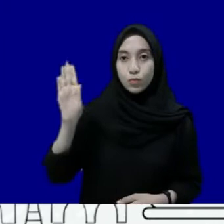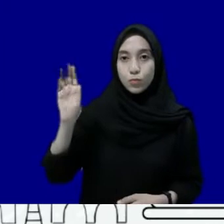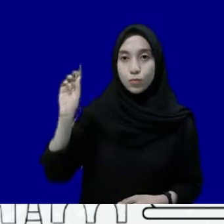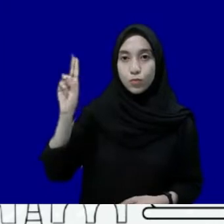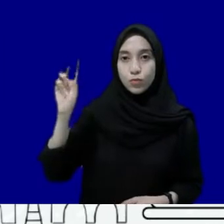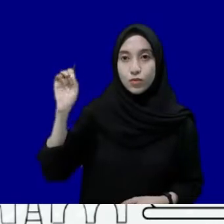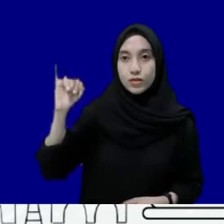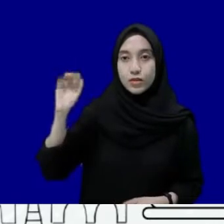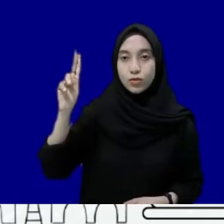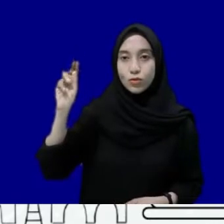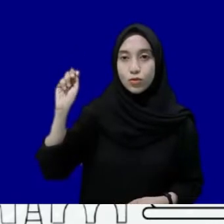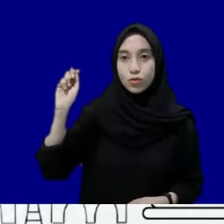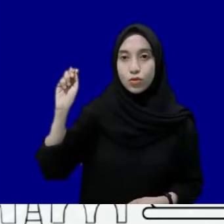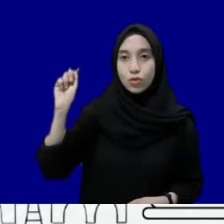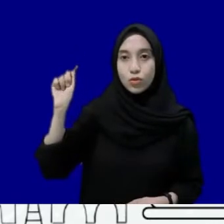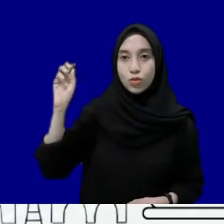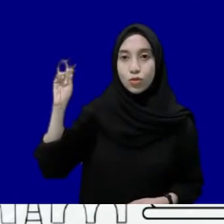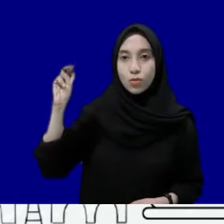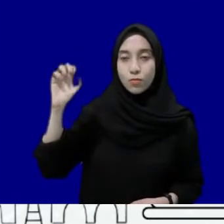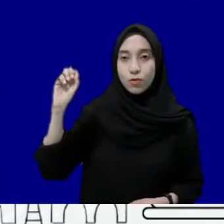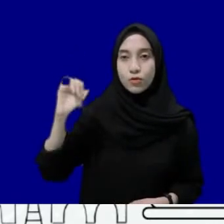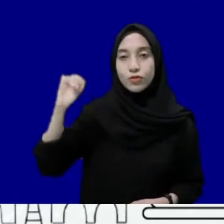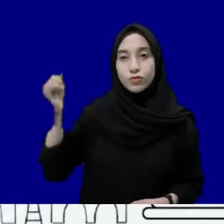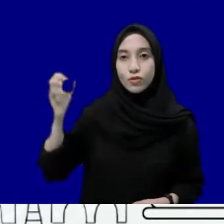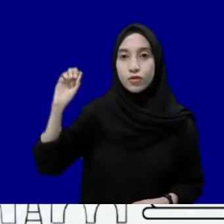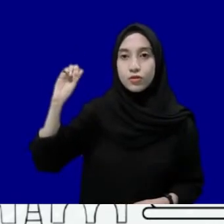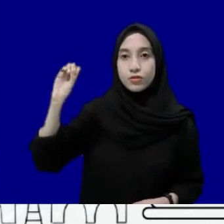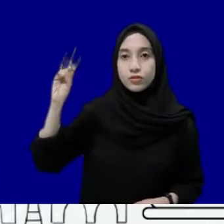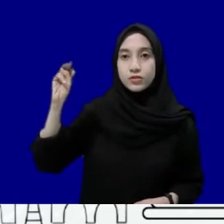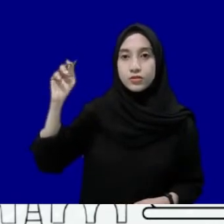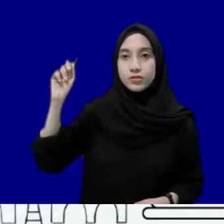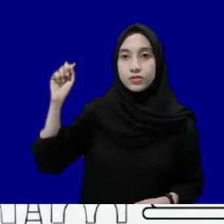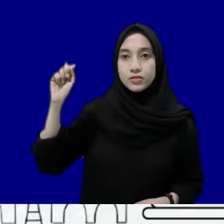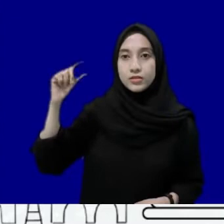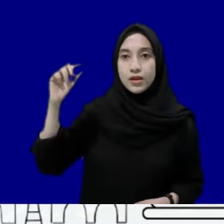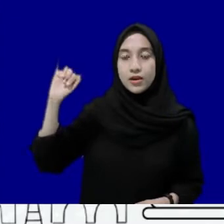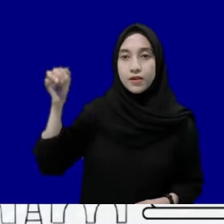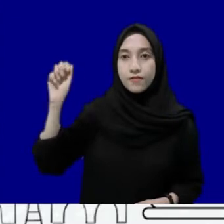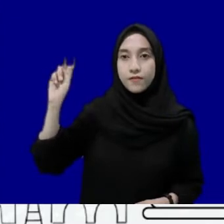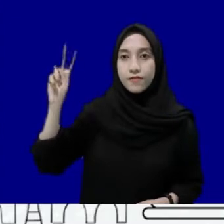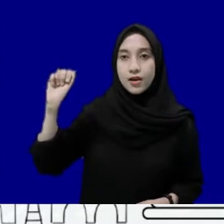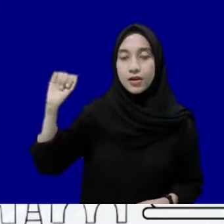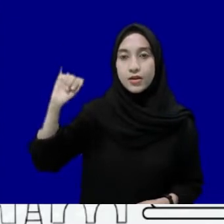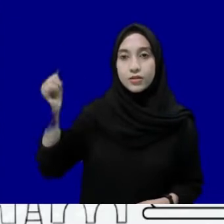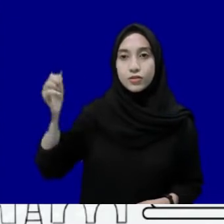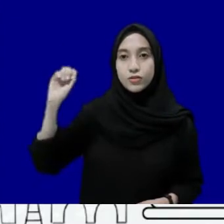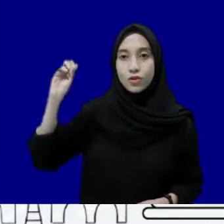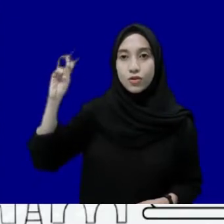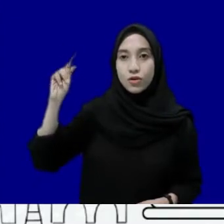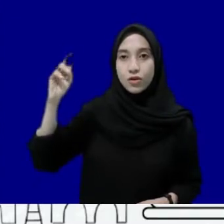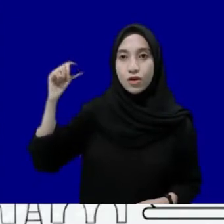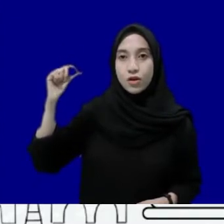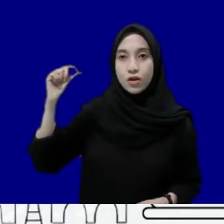Utomo, Jong Java, Jong Sumateran, Jong Ambon, Jong